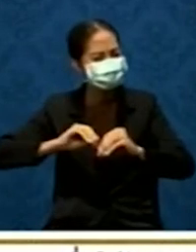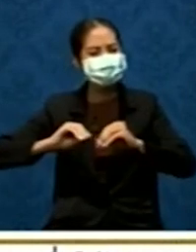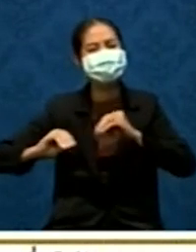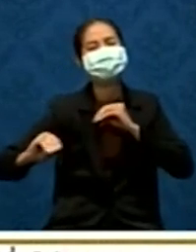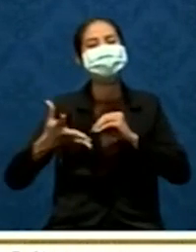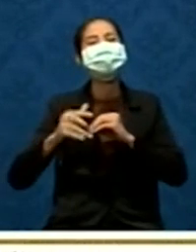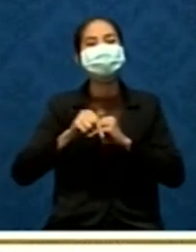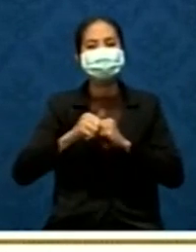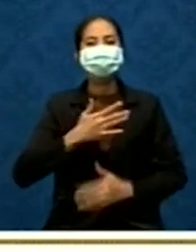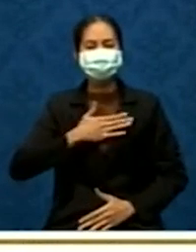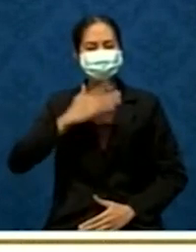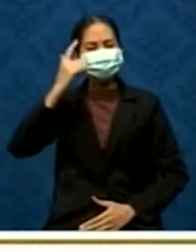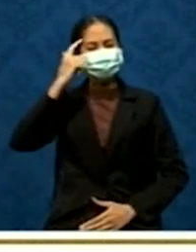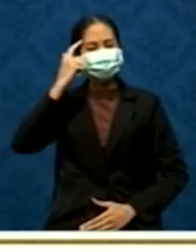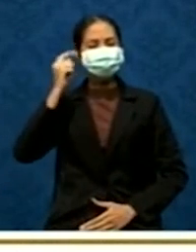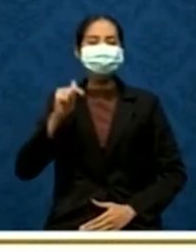า